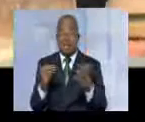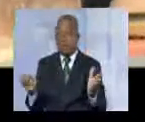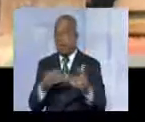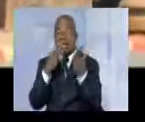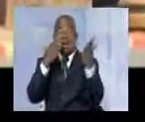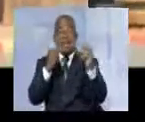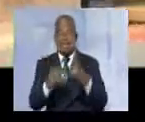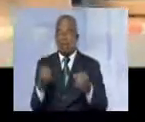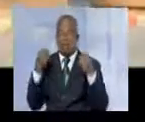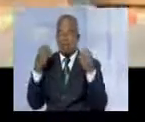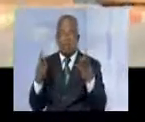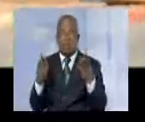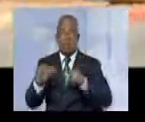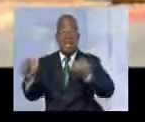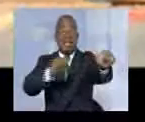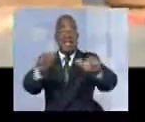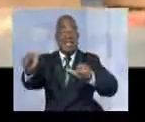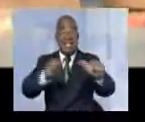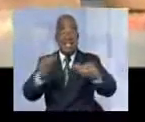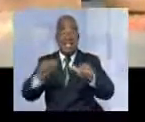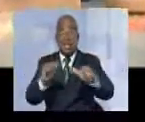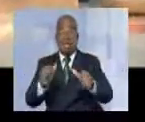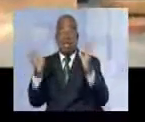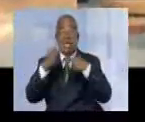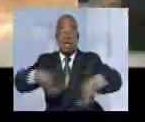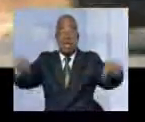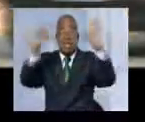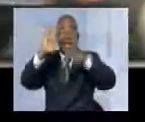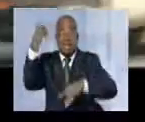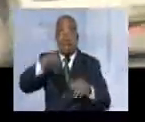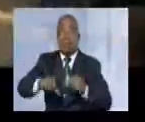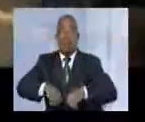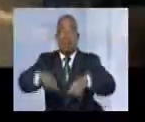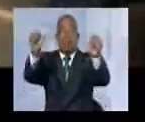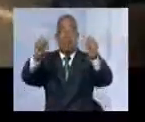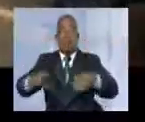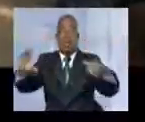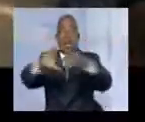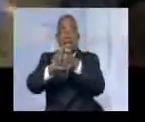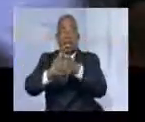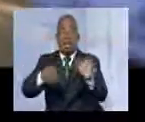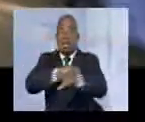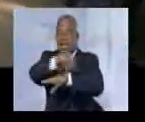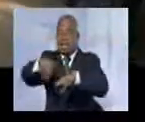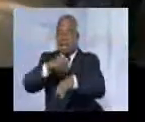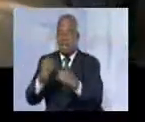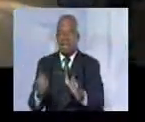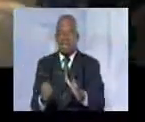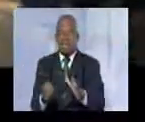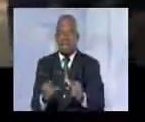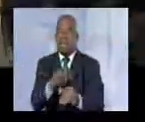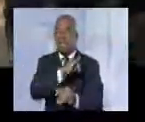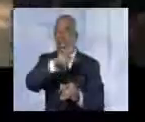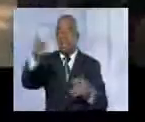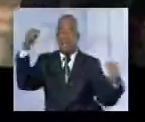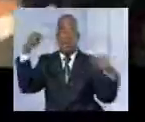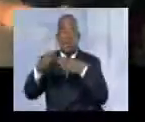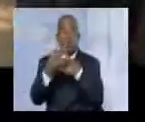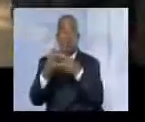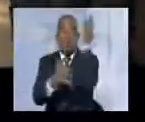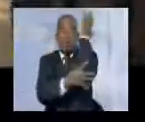premier lieu, des actions concrètes pour faire bouger le processus de réconciliation nationale. Autre souhait, des initiatives pratiques de lutte contre